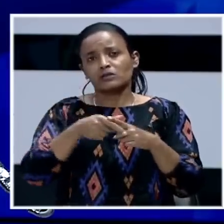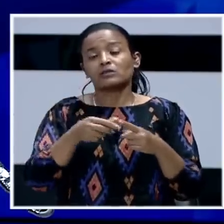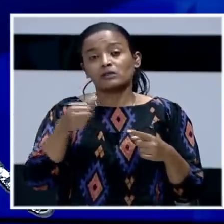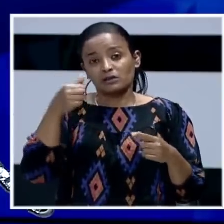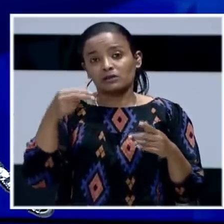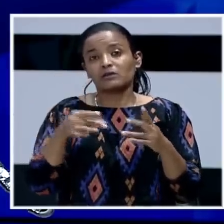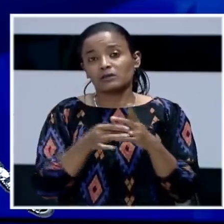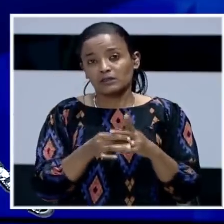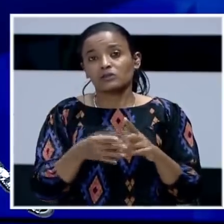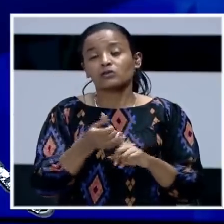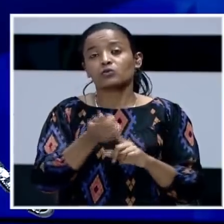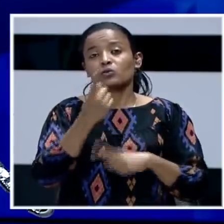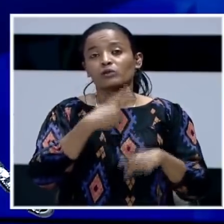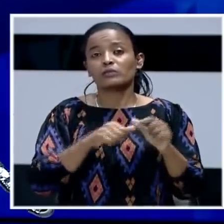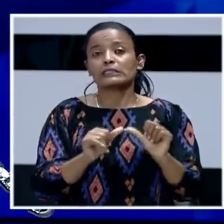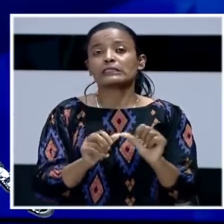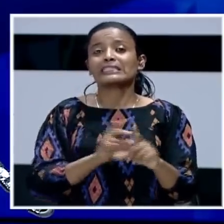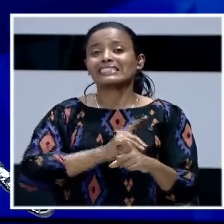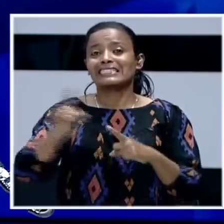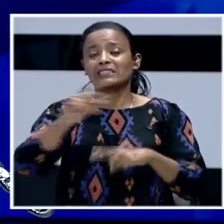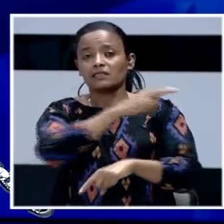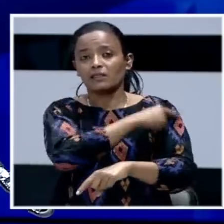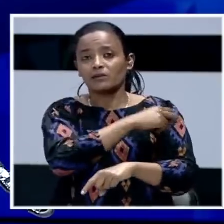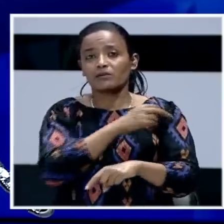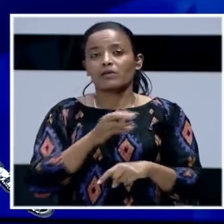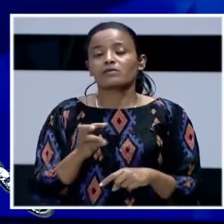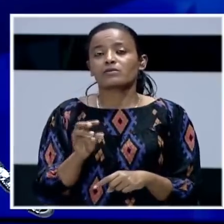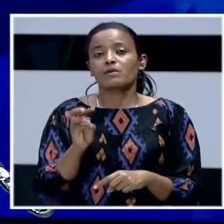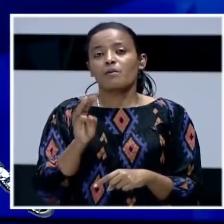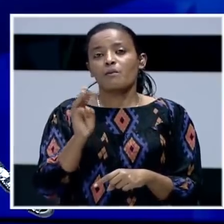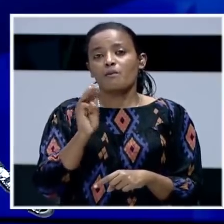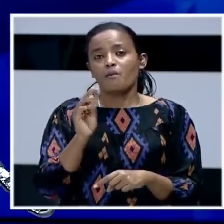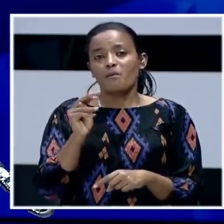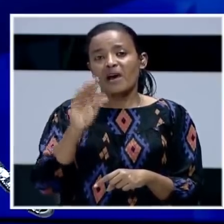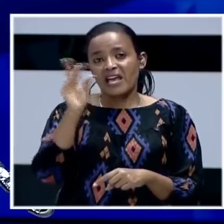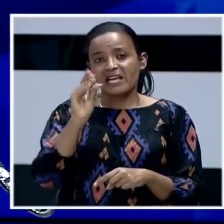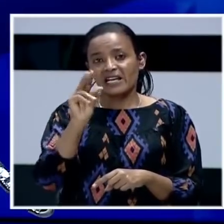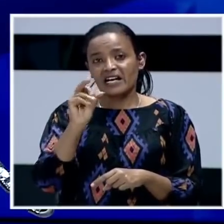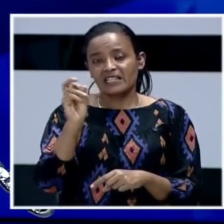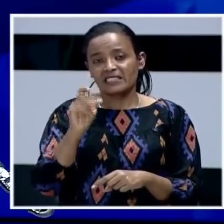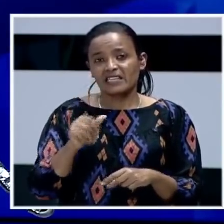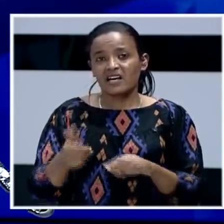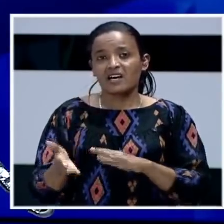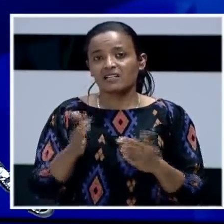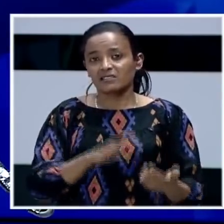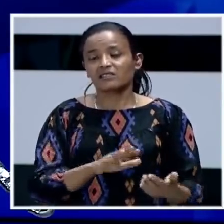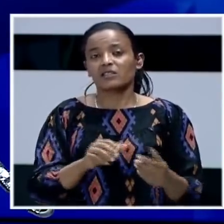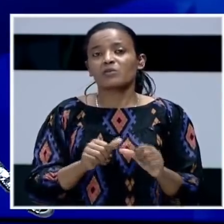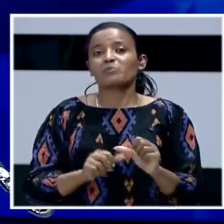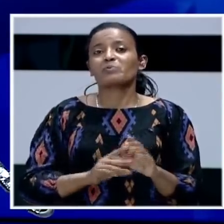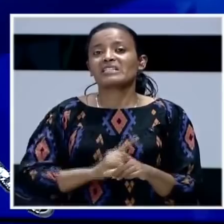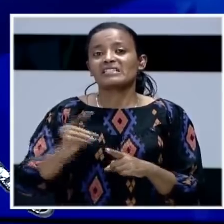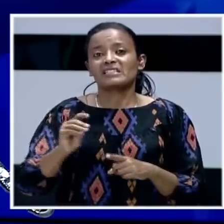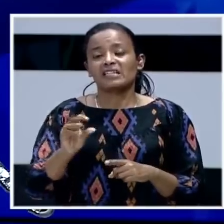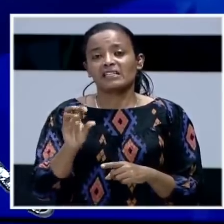مسيو حزوة مس مسك كتنا بحكمنا وسيد وانا ما يكادرات عنا تابع ما يكادرات عنا تابع جن يس أن حسن مساتهم كاب كتنا